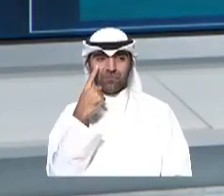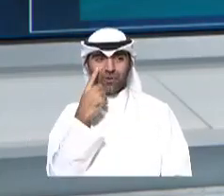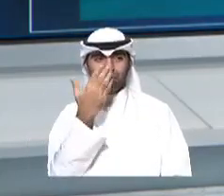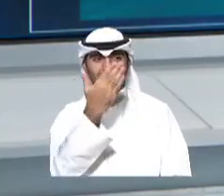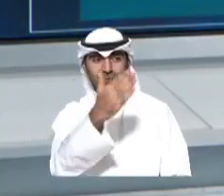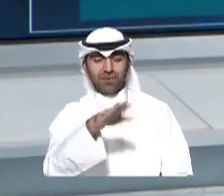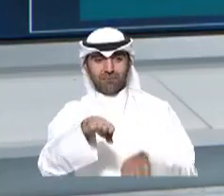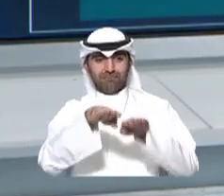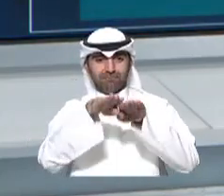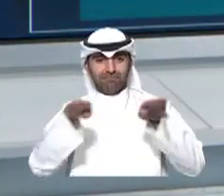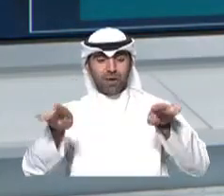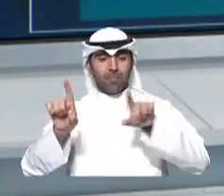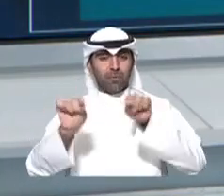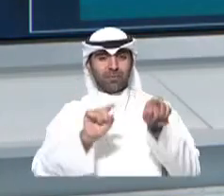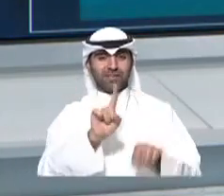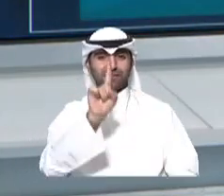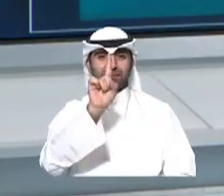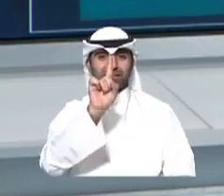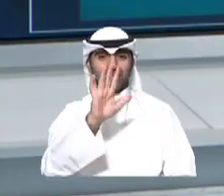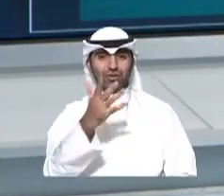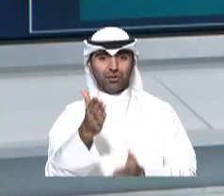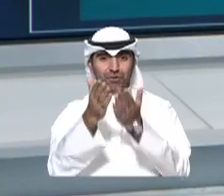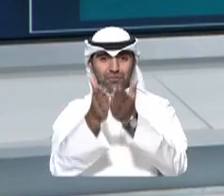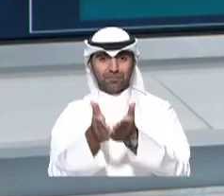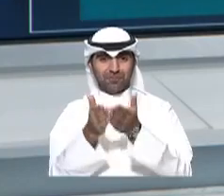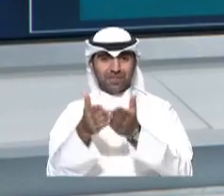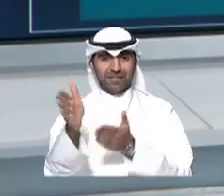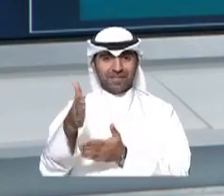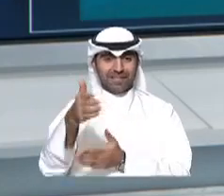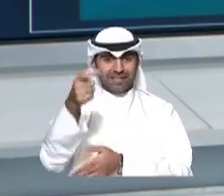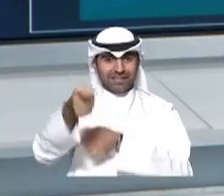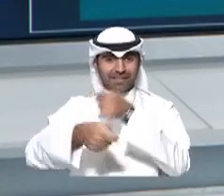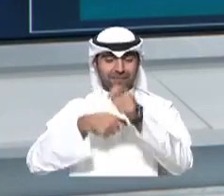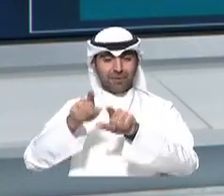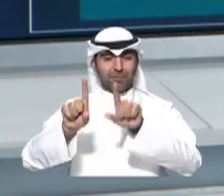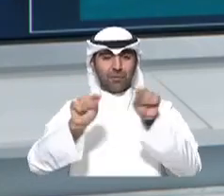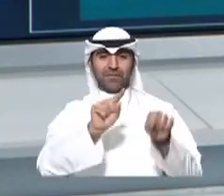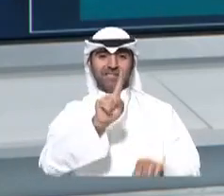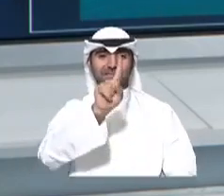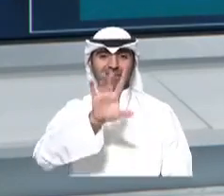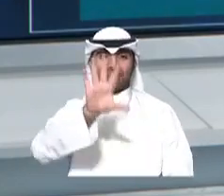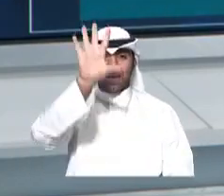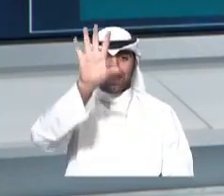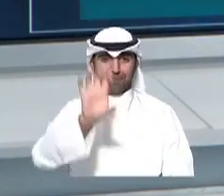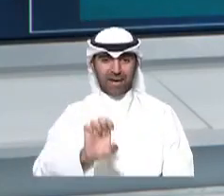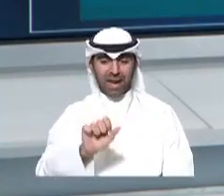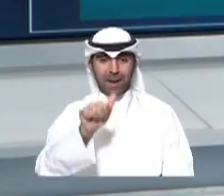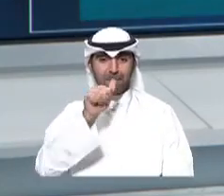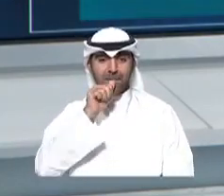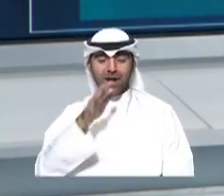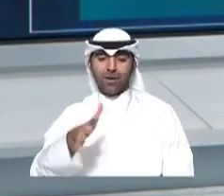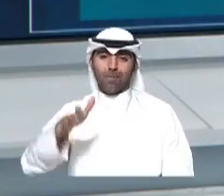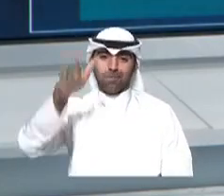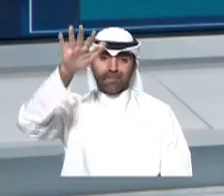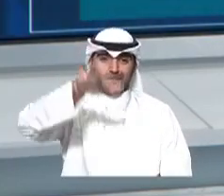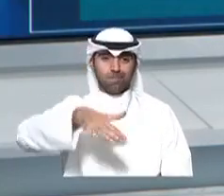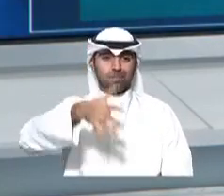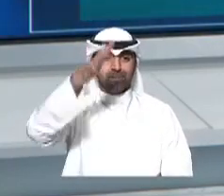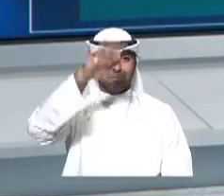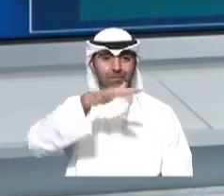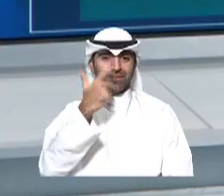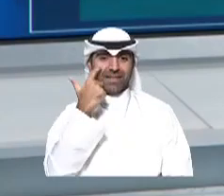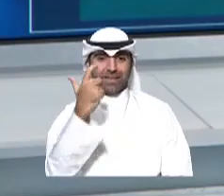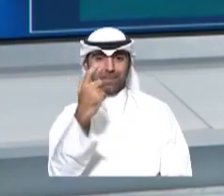معتدلة مناسبة لممارسة جميع الأنشطة البحرية، باستثناء اليوم بالليل راح يكون هناك ارتفاع بالموج قد يصل لستة أقدام خاصة على